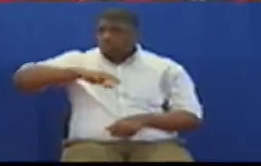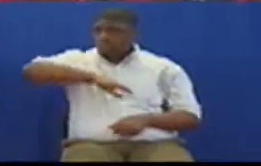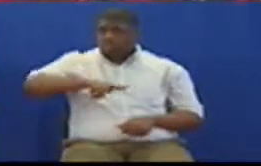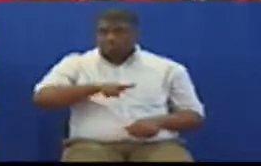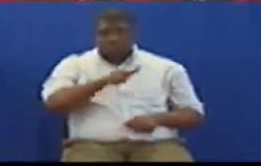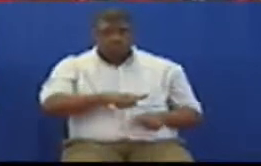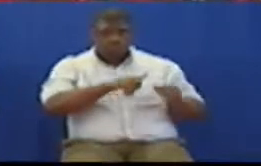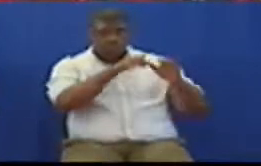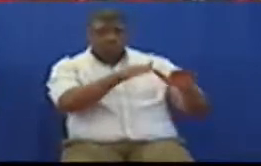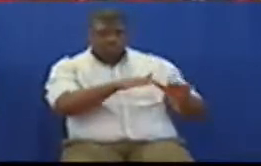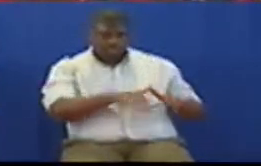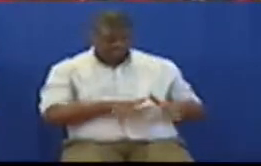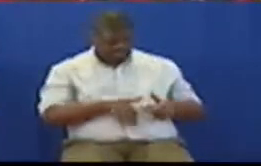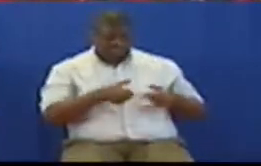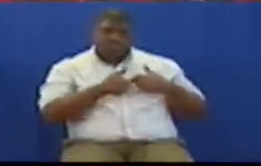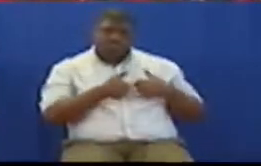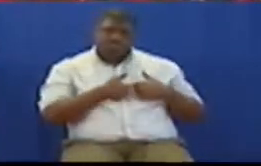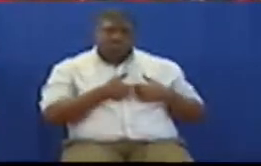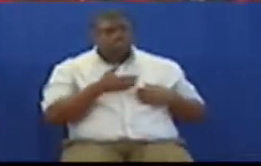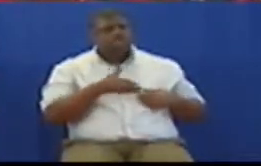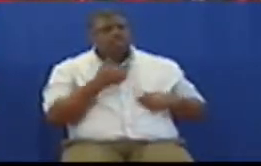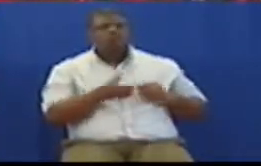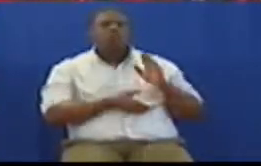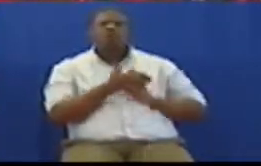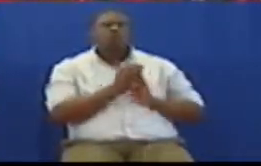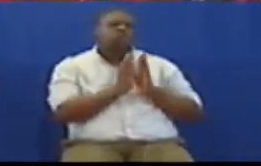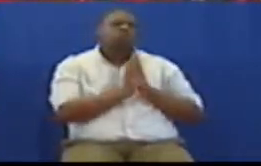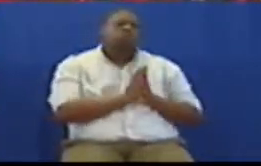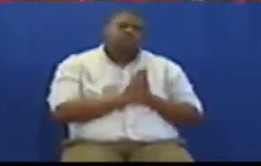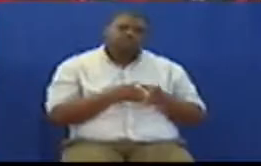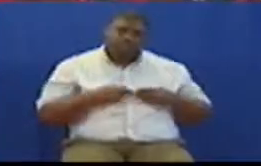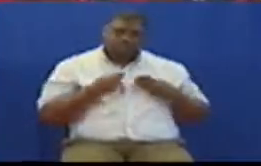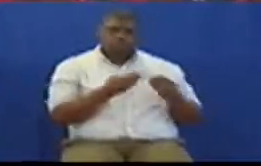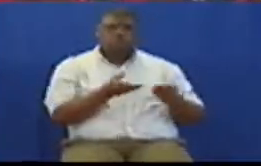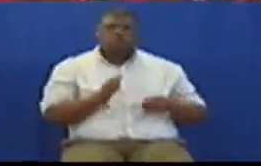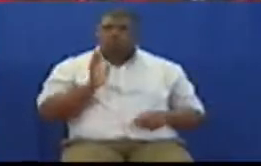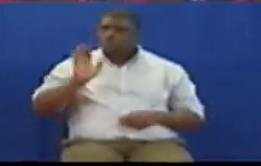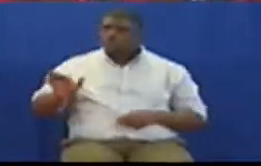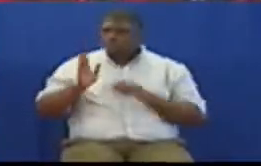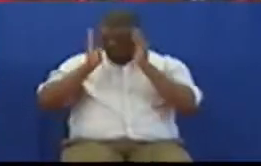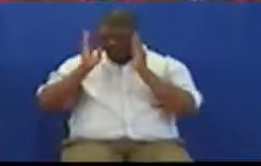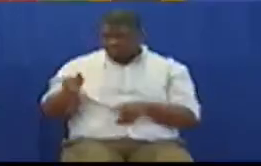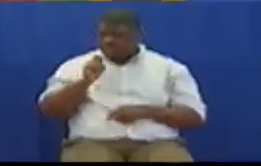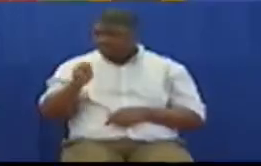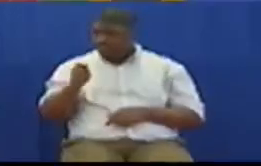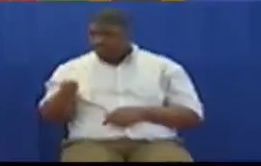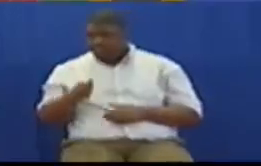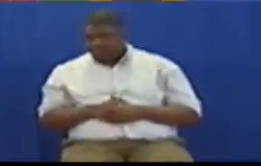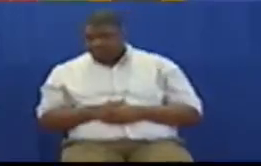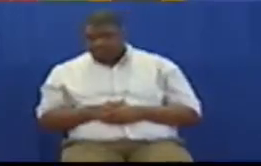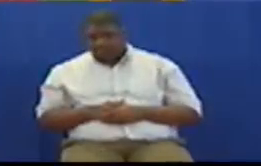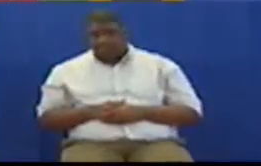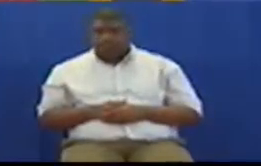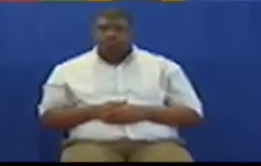bunge, nilikuwa naanza nataka nianze kwa kutoa shukurani kwanza kwako Mheshimiwa Speaker. Nikianza